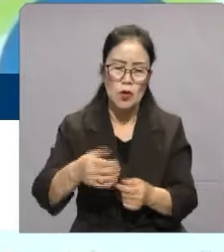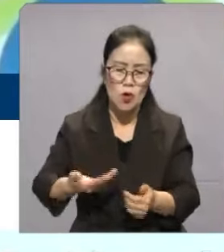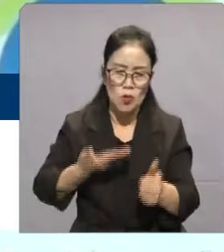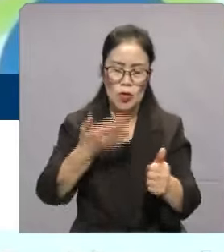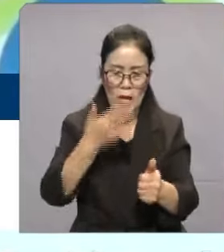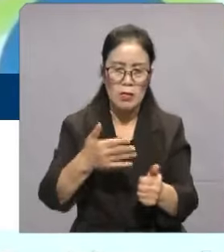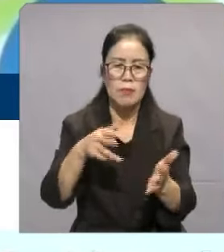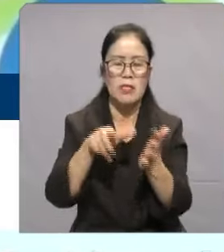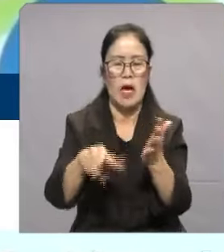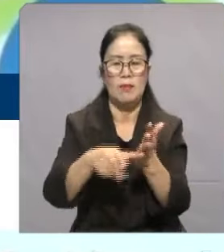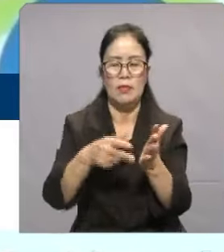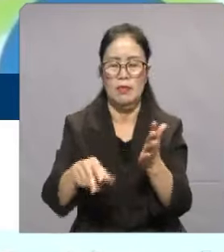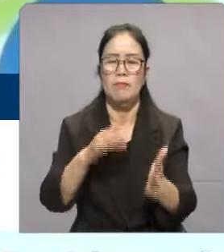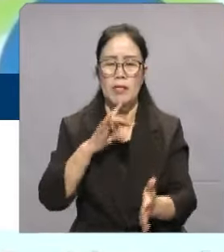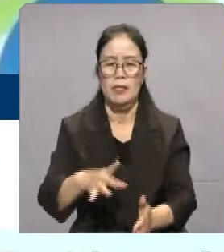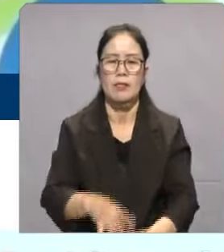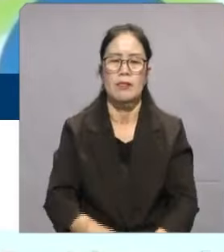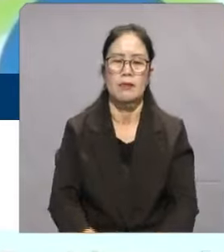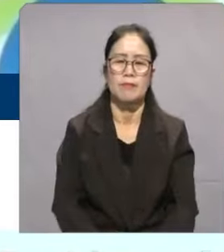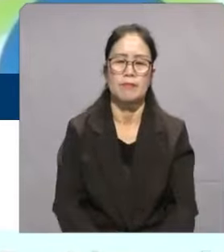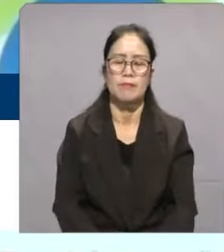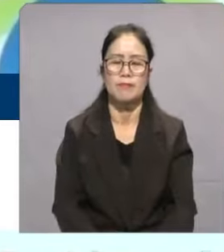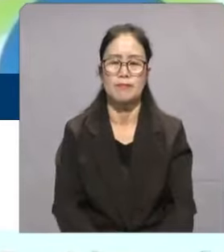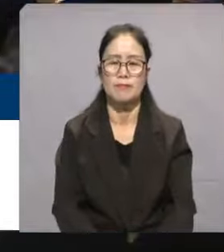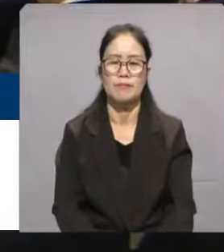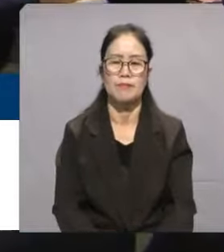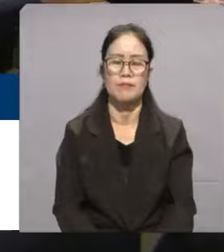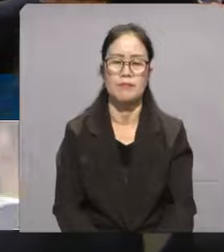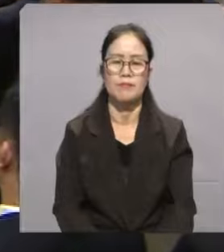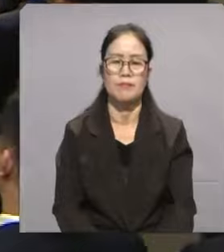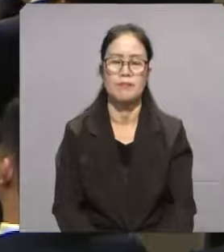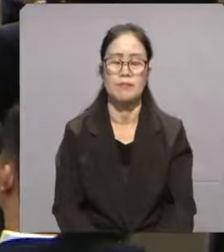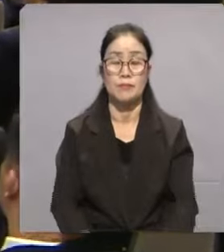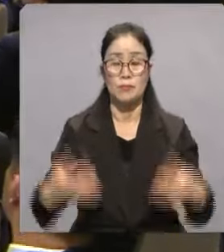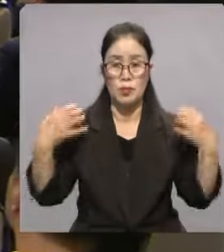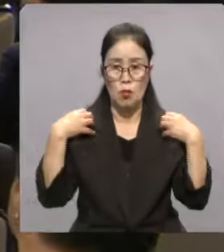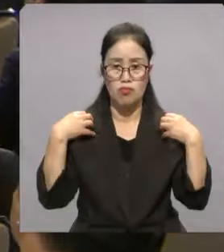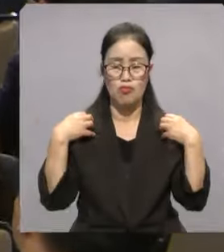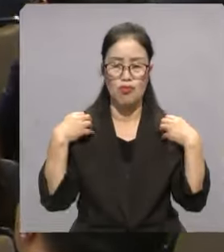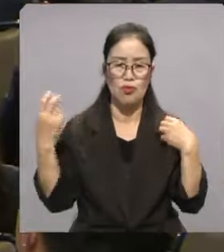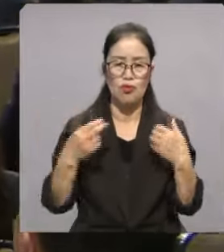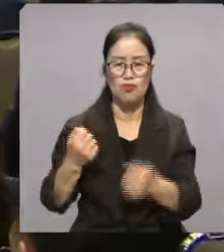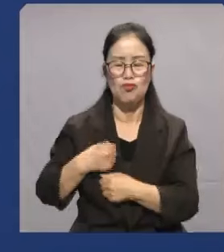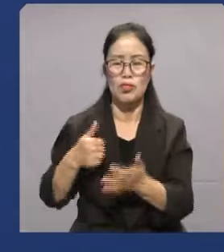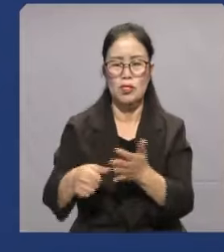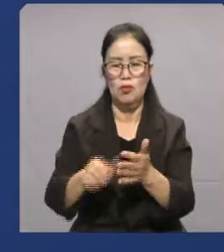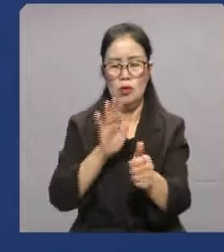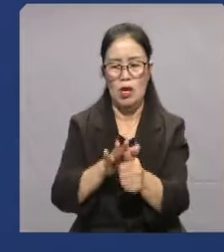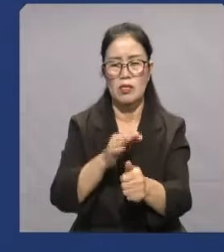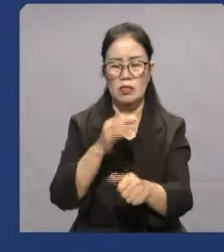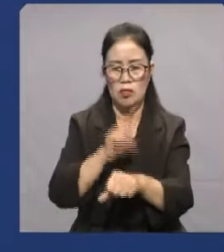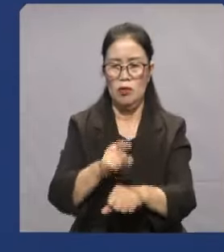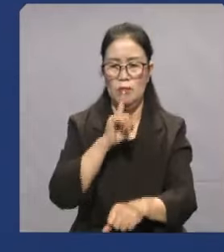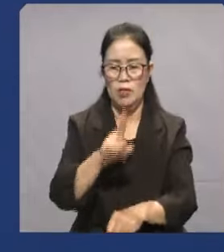といった 我が国として 供与 가능한 소비品を 정부는 거듭 무기 지원 가능성을 언급하고